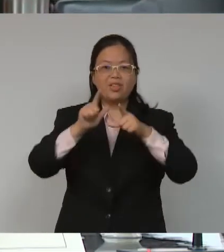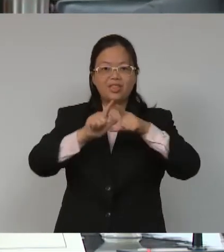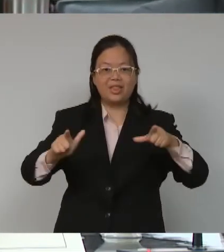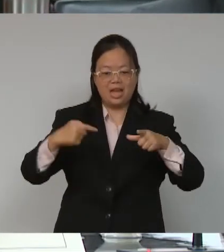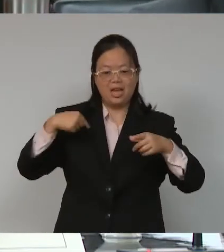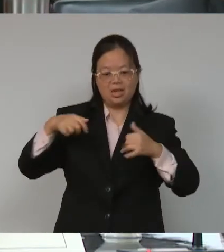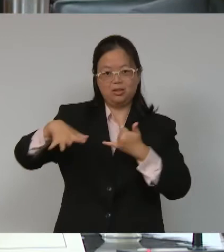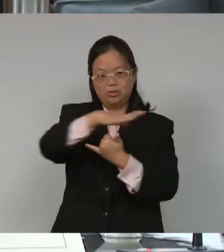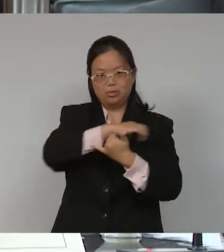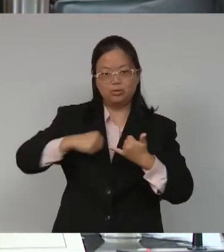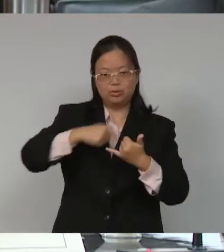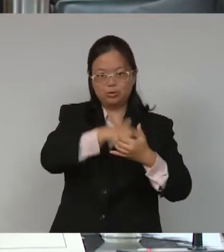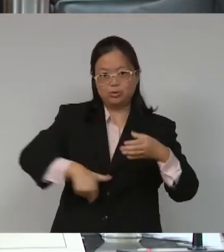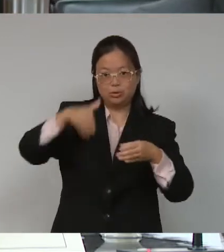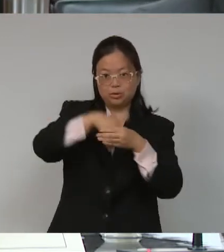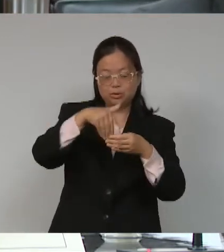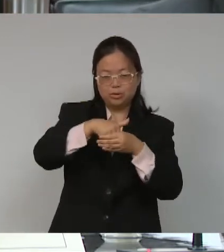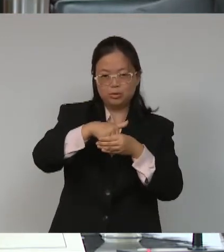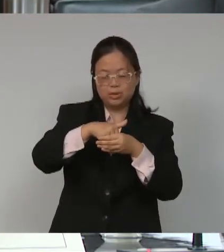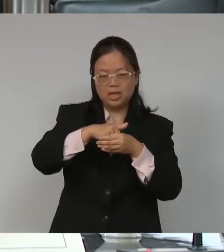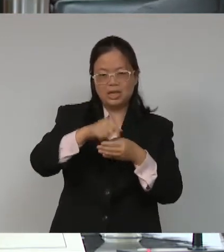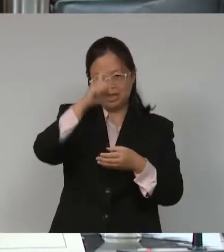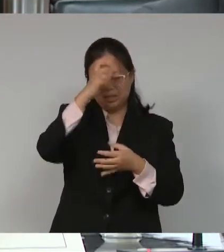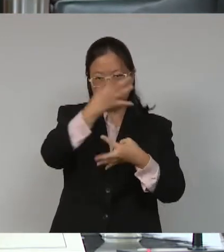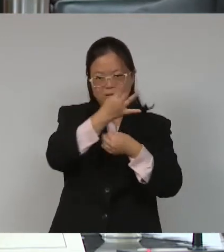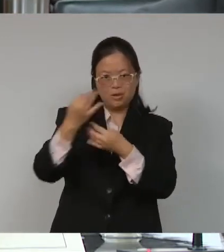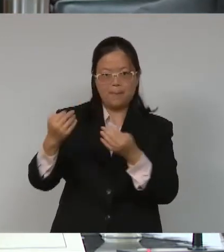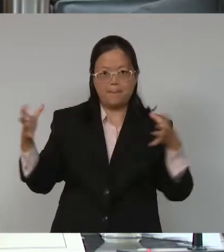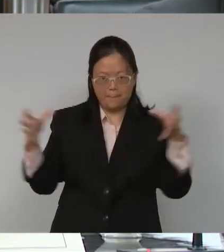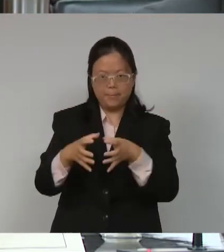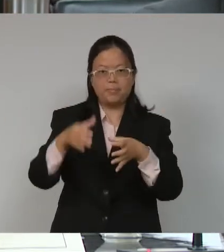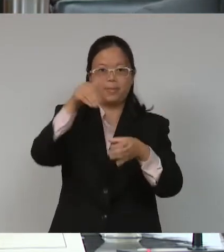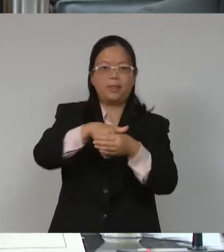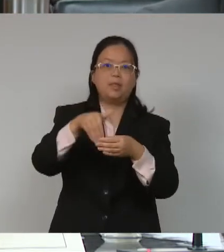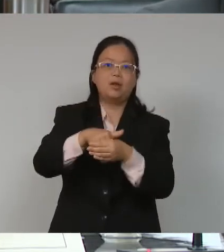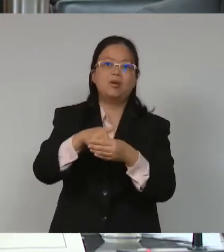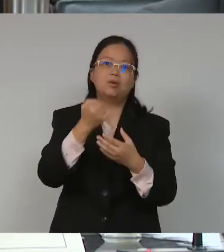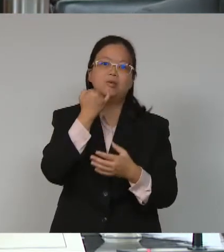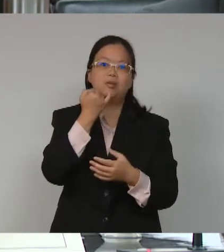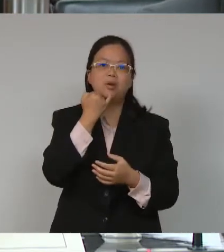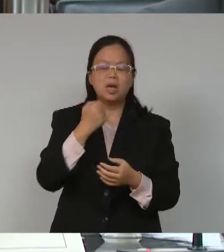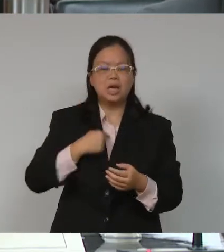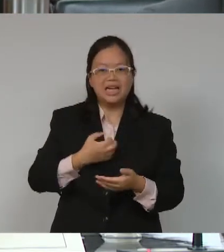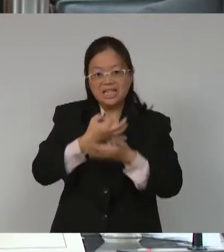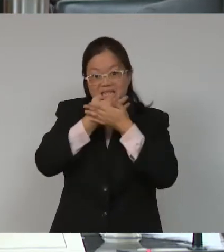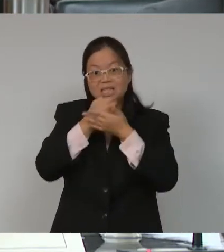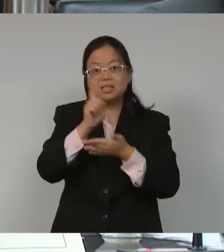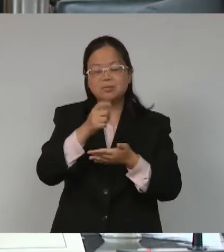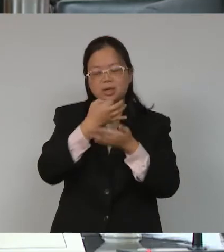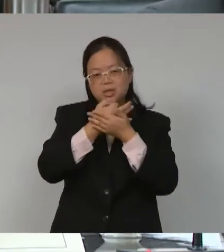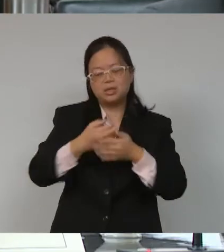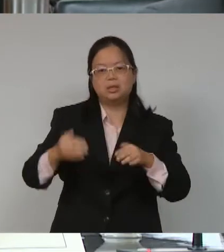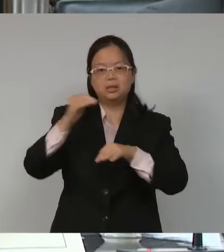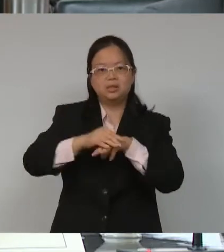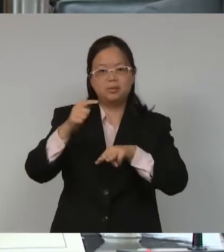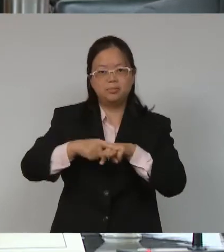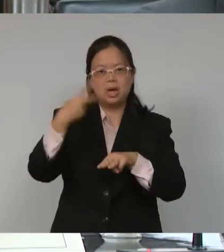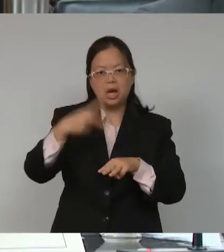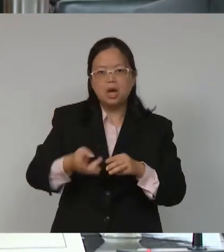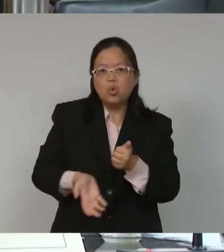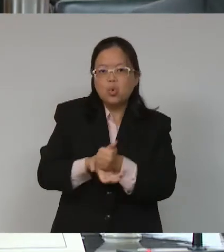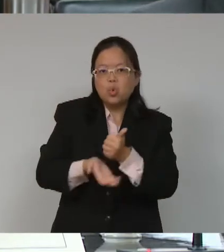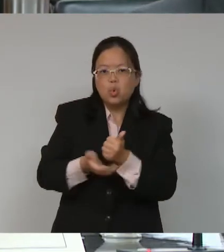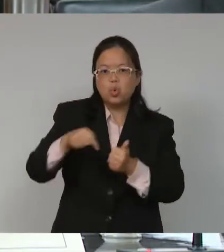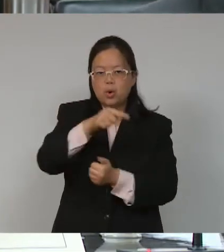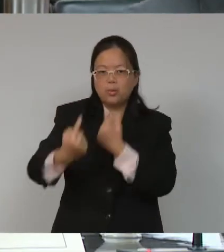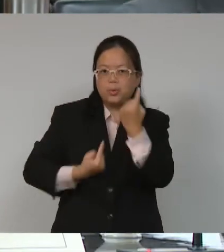之下，它能够合并举行，它合并举行之后呢，你也可以避免掉这些的成本，也能够增加鼓励这个大家民众